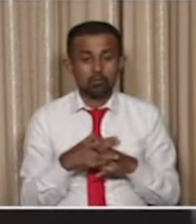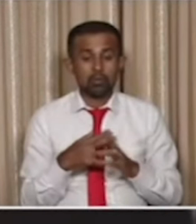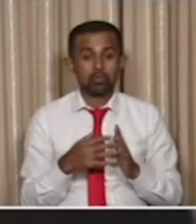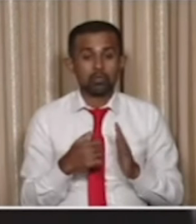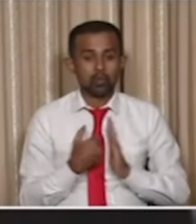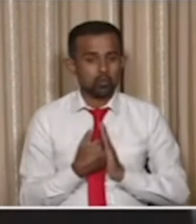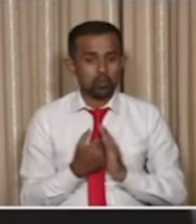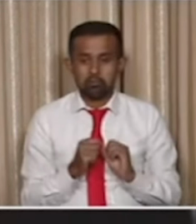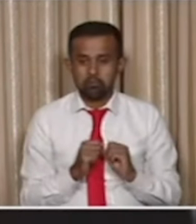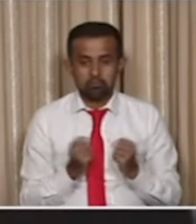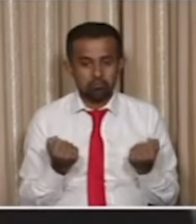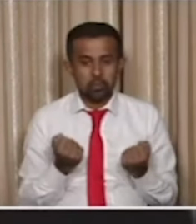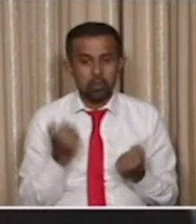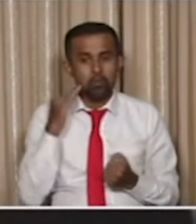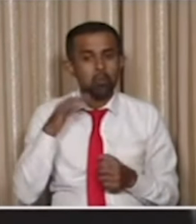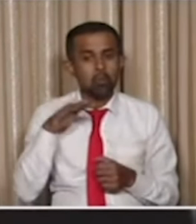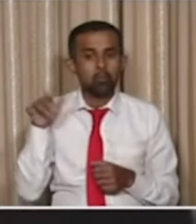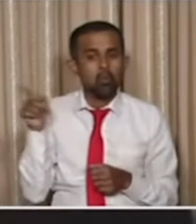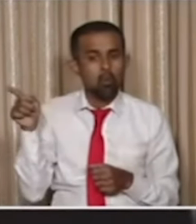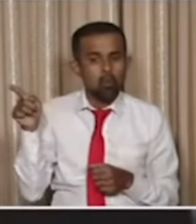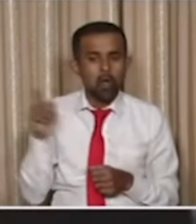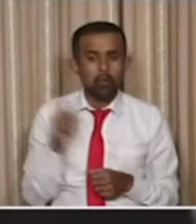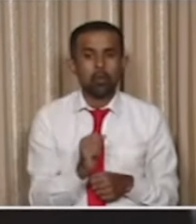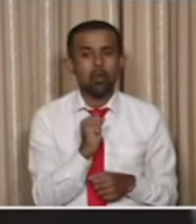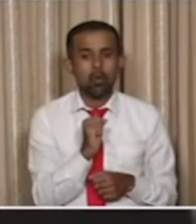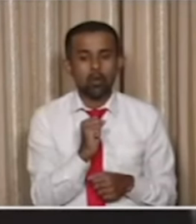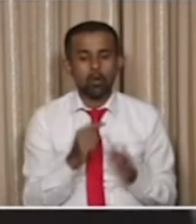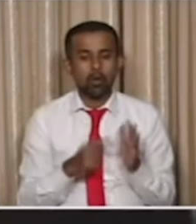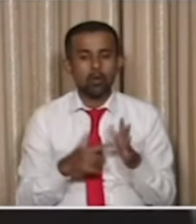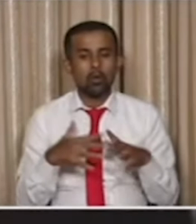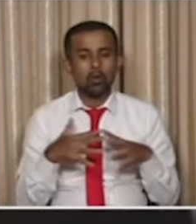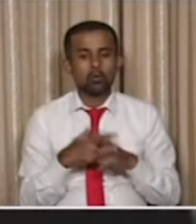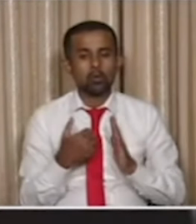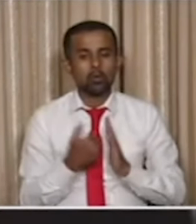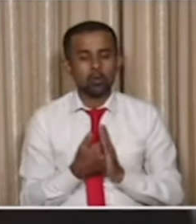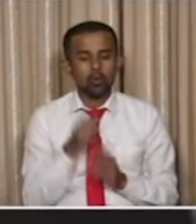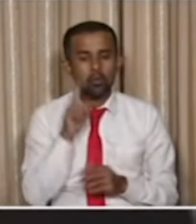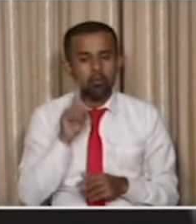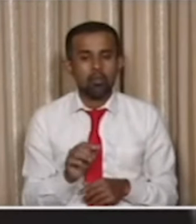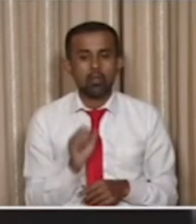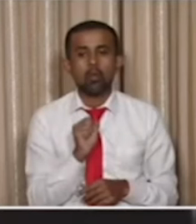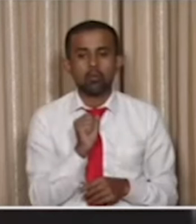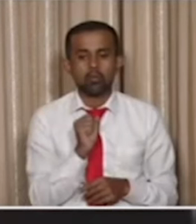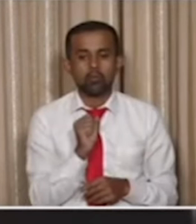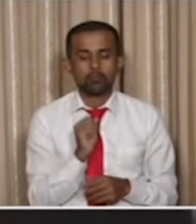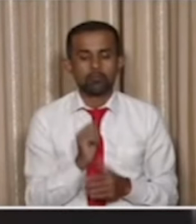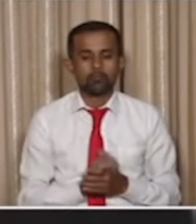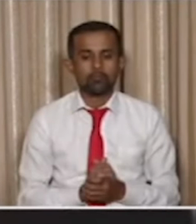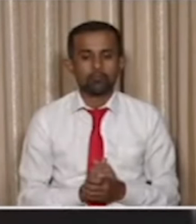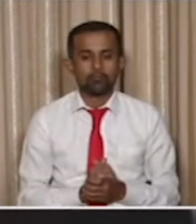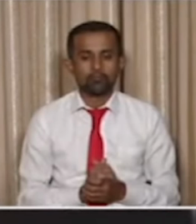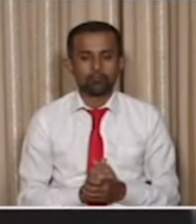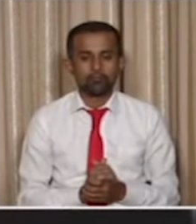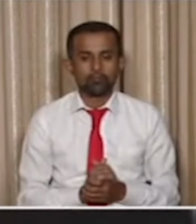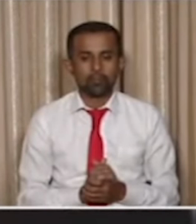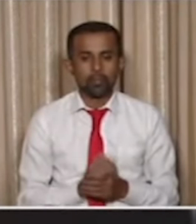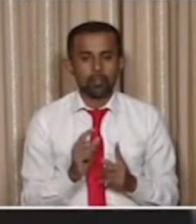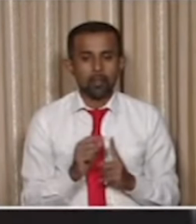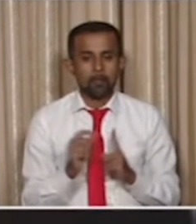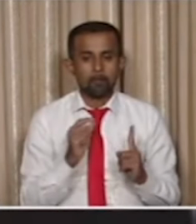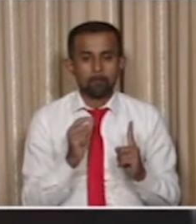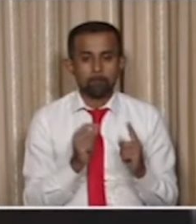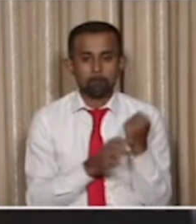නැතිනම් සාමාන්‍ය ජනතාවගෙන් අපි කොහොමද නීතියට ගරු කිරීමක් බලාපොරොත්තු වෙන්නේ? ඒ වගේමයි